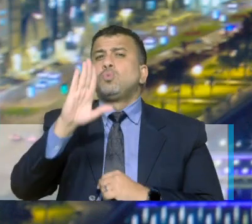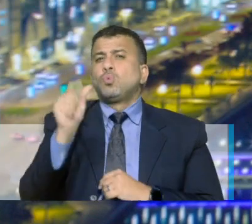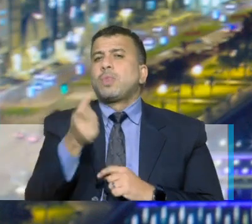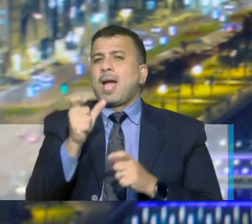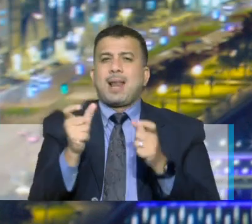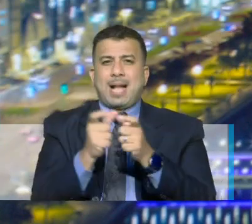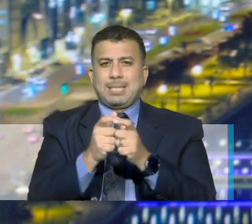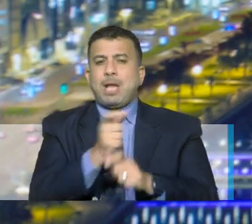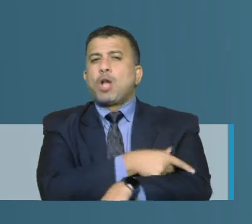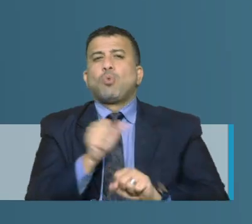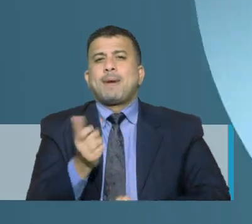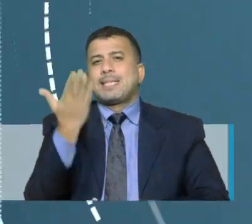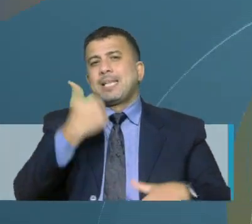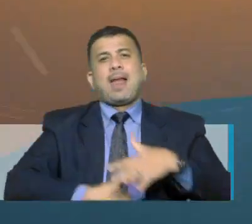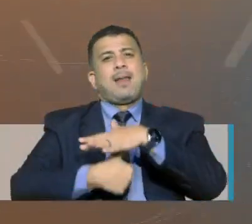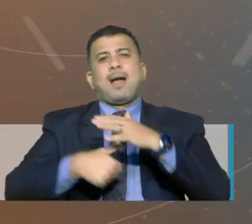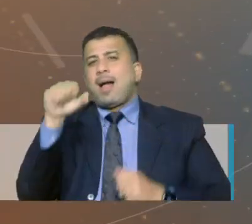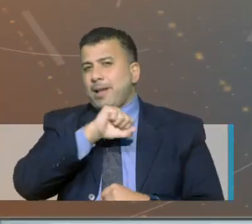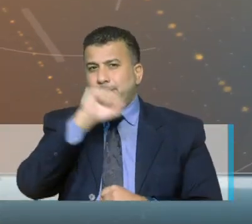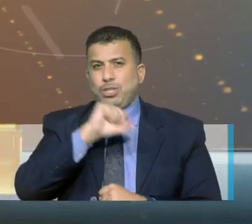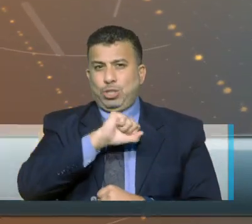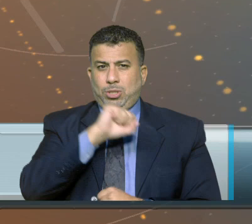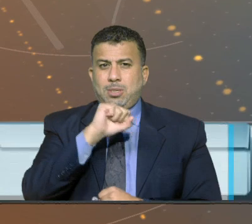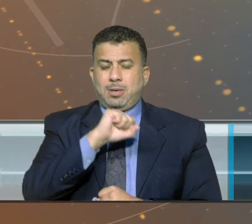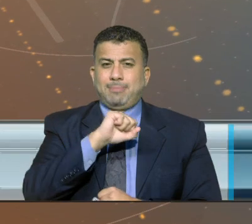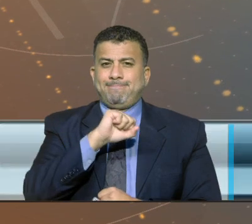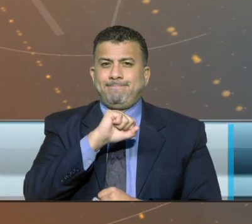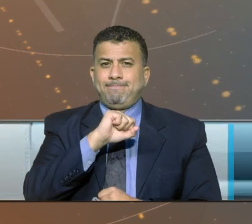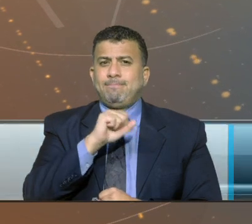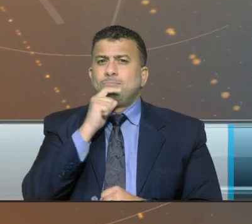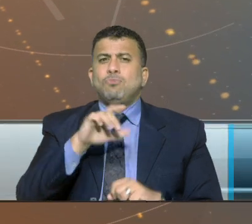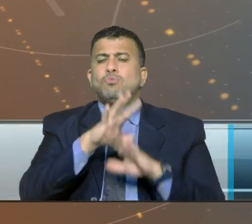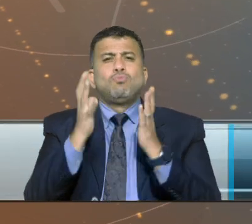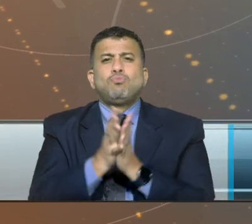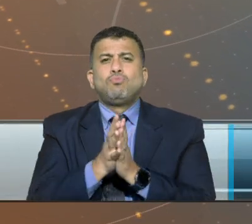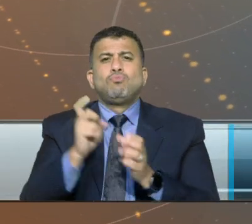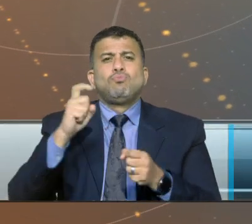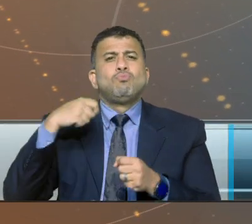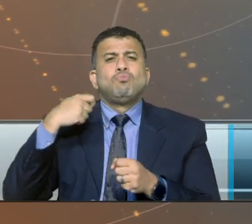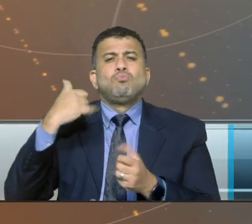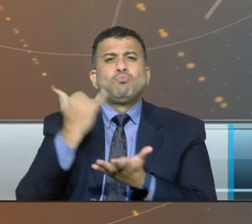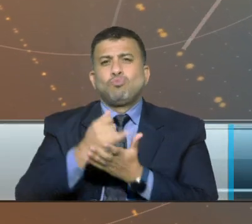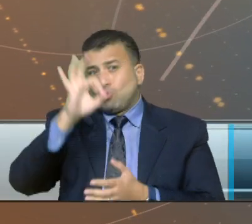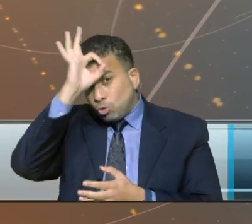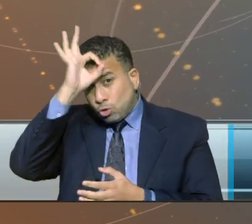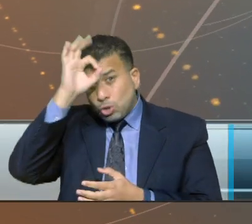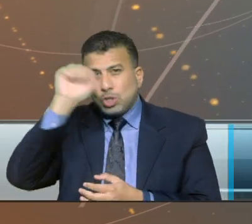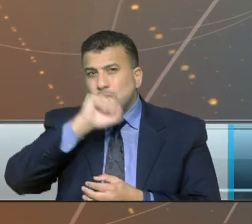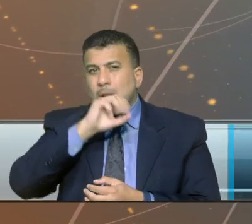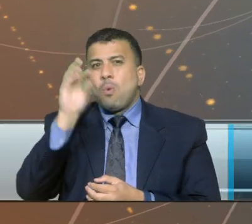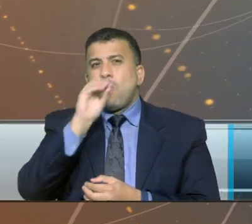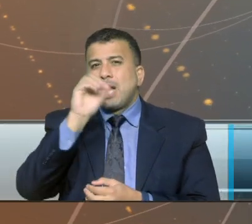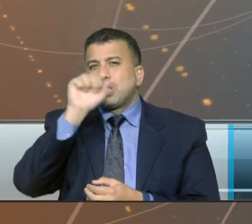الشيخ الدكتور سلطان بن محمد القاسمي يعض والمجلس الاعلى حاكم الشارقه بشمول منتسبي القياده العامه